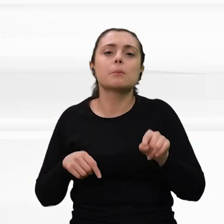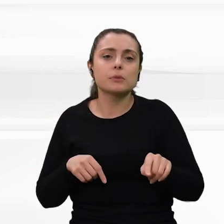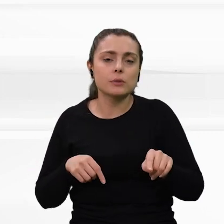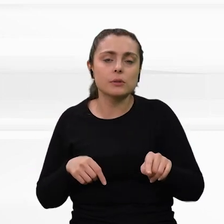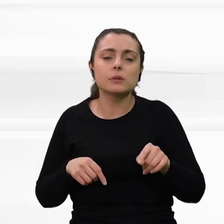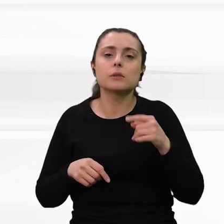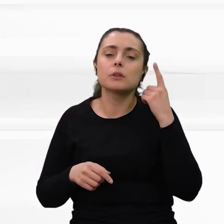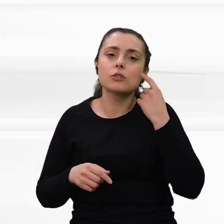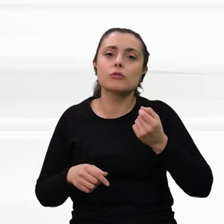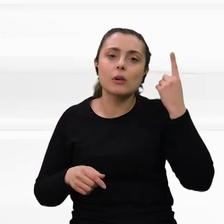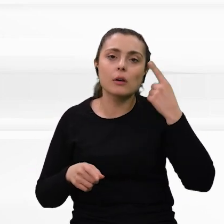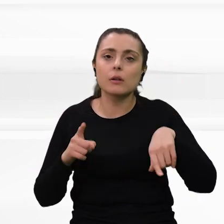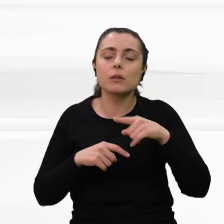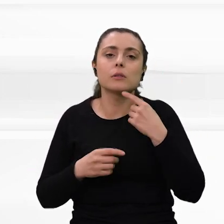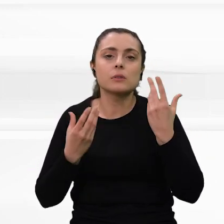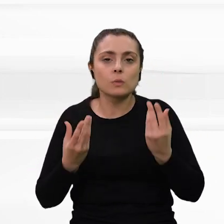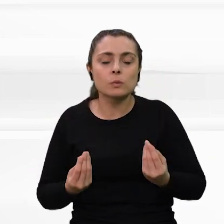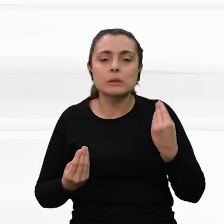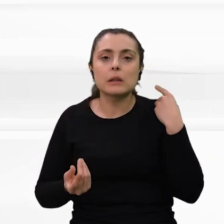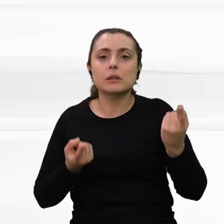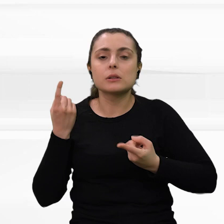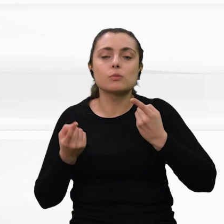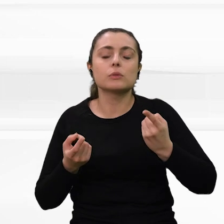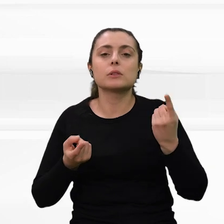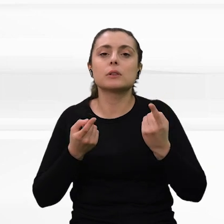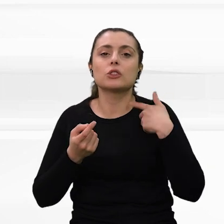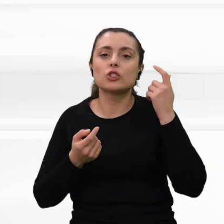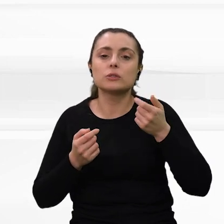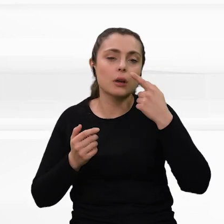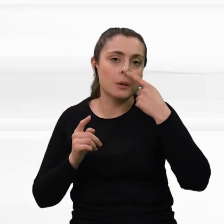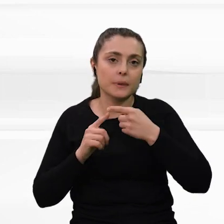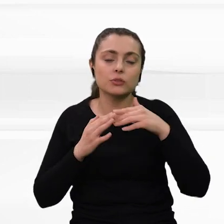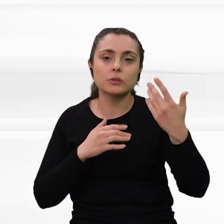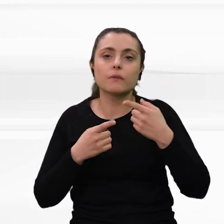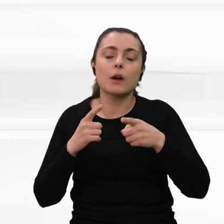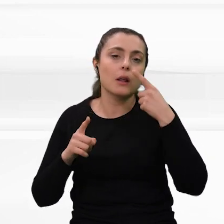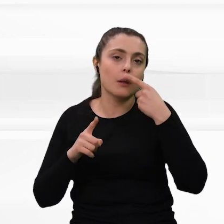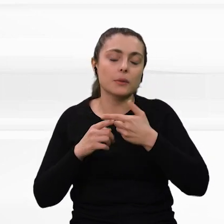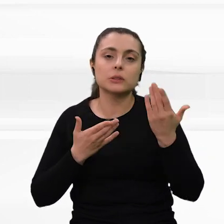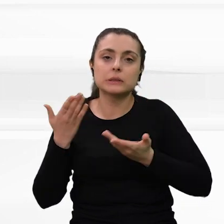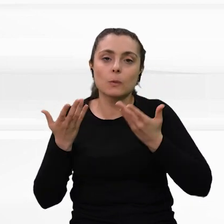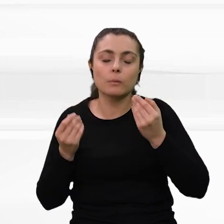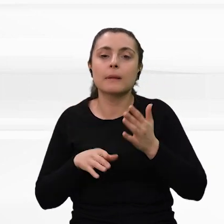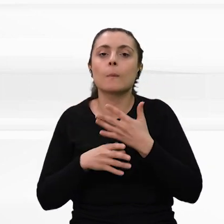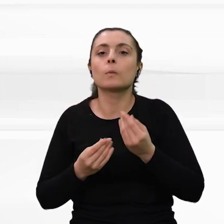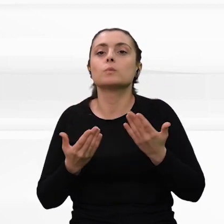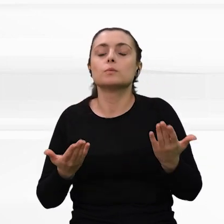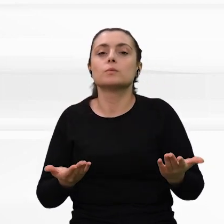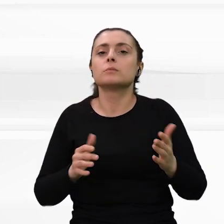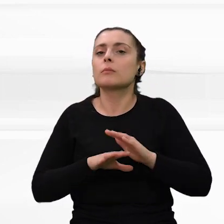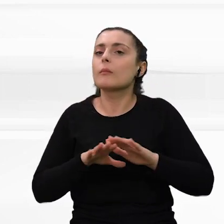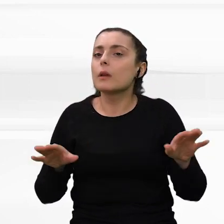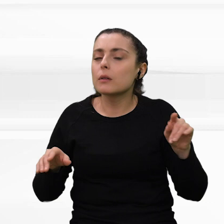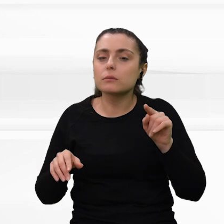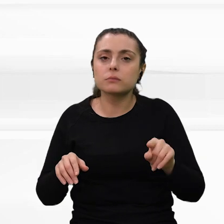edilmemiş bir icat edilen aletlerin ortaya koyduğu yenilikler bu aletlerin esas amacının dışında farklı amaçlara hizmet etmesine neden olur